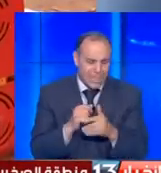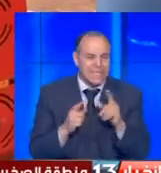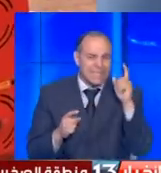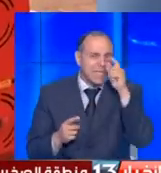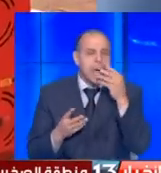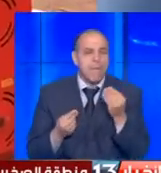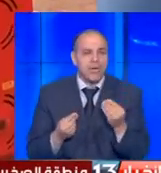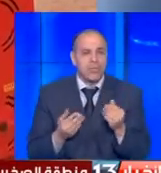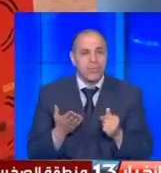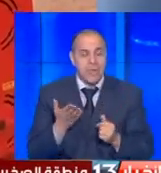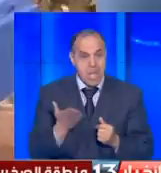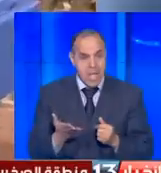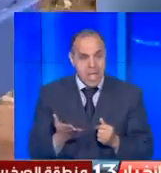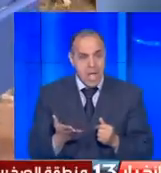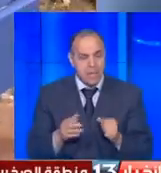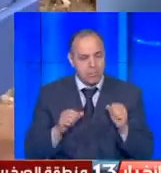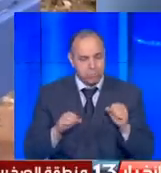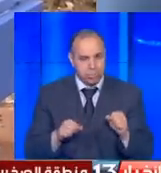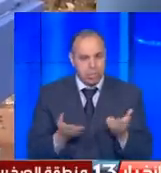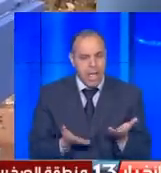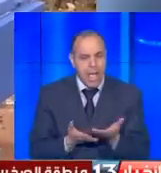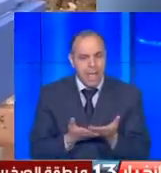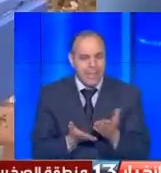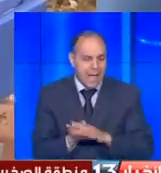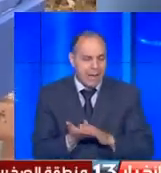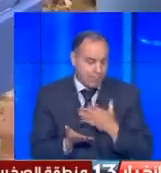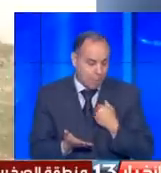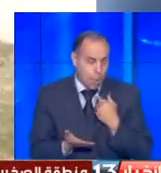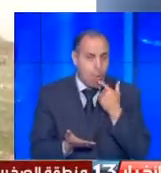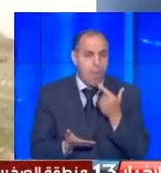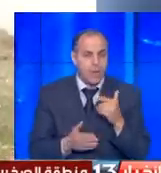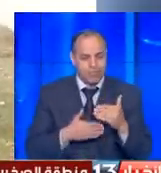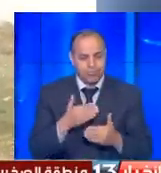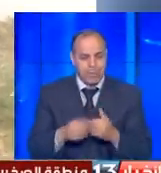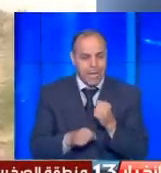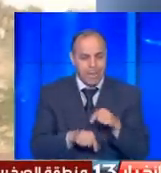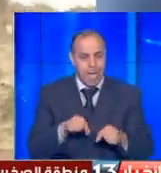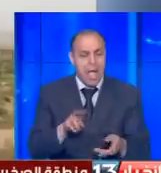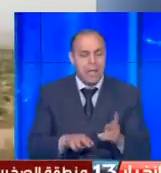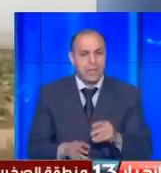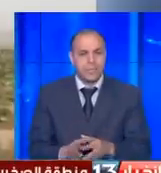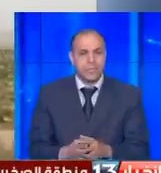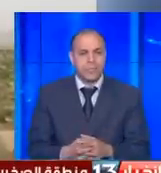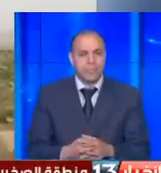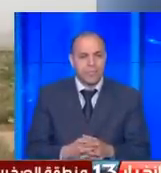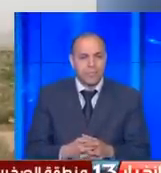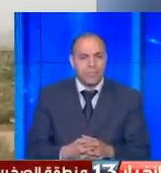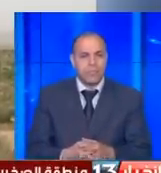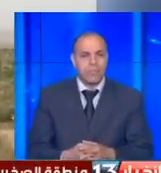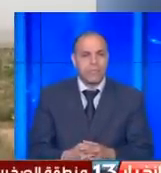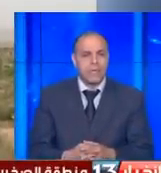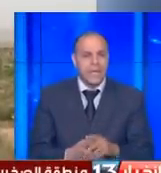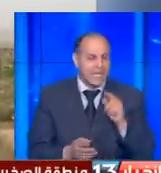إشكالات عدة حالت دون تمكنهم من خدمة أراضيهم وتطوير إنتاجهم. مدري انت